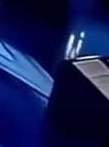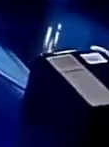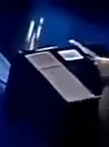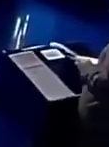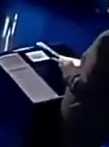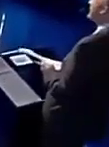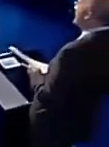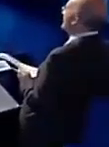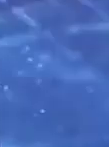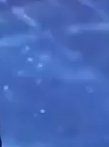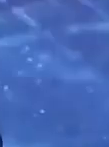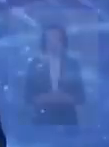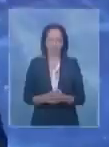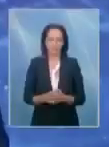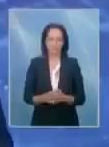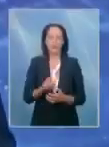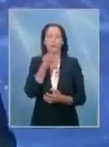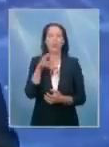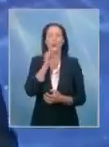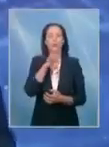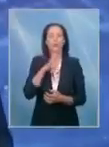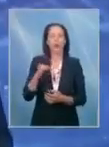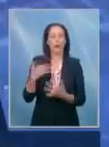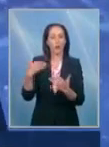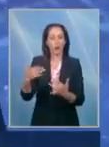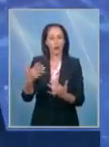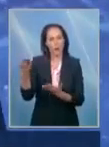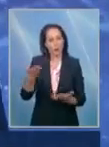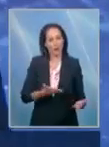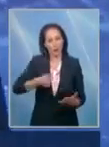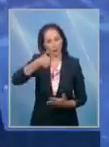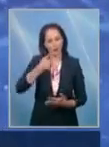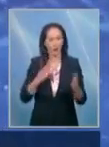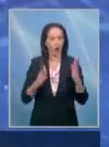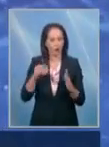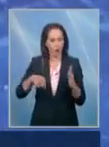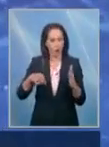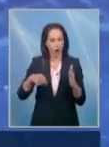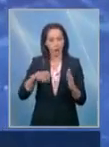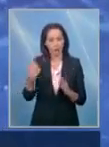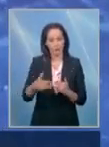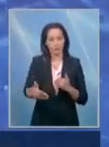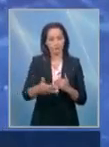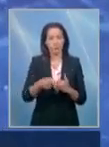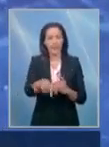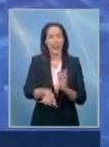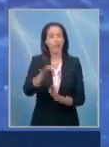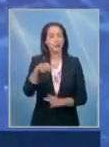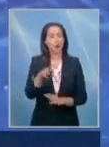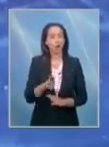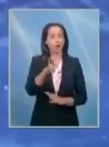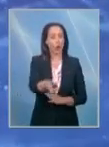Buon pomeriggio da Rai Parlamento, benvenuti al primo dei nostri confronti in vista delle elezioni politiche di